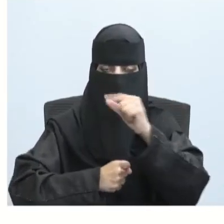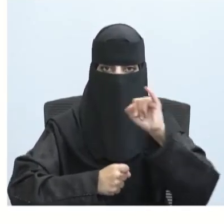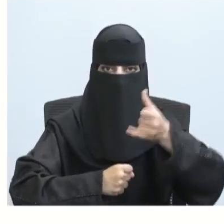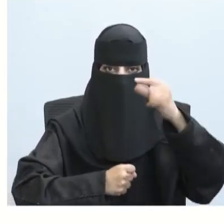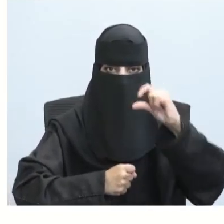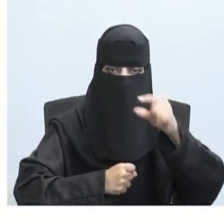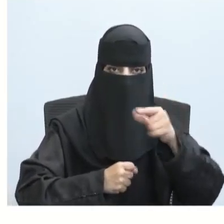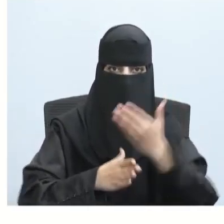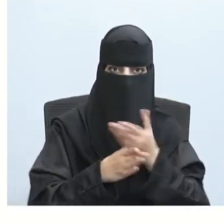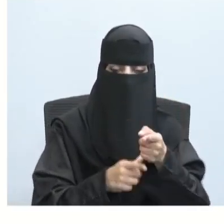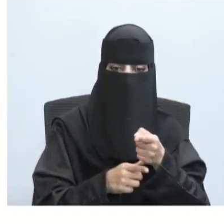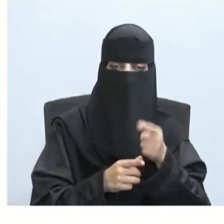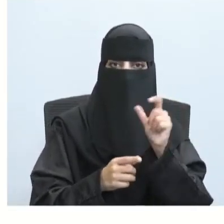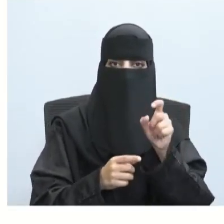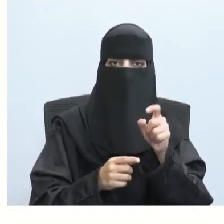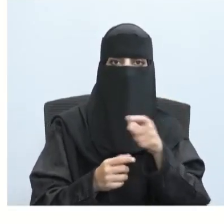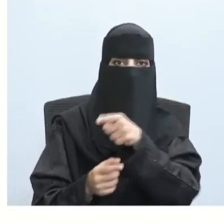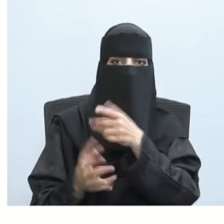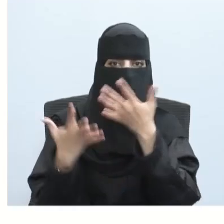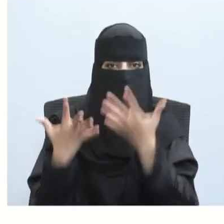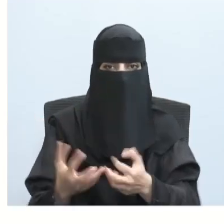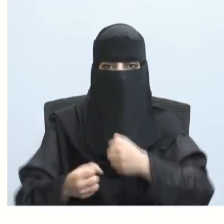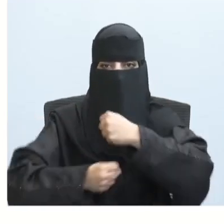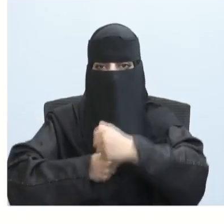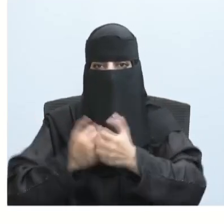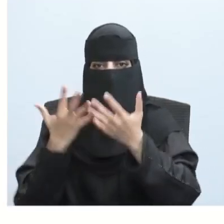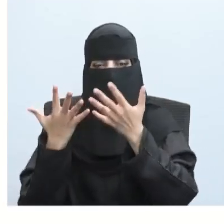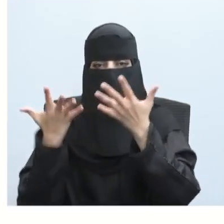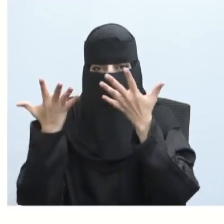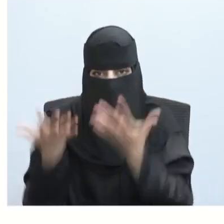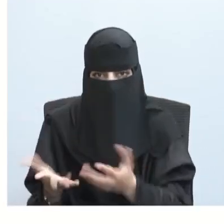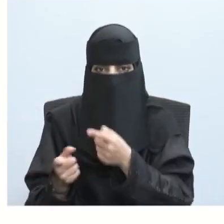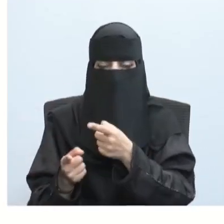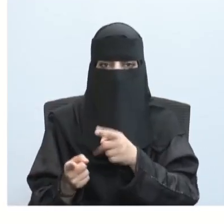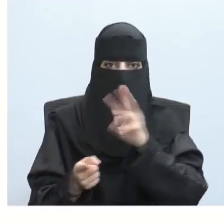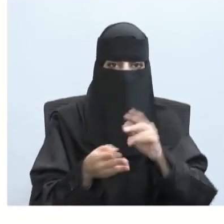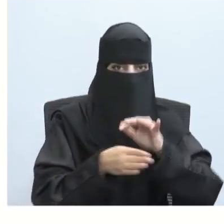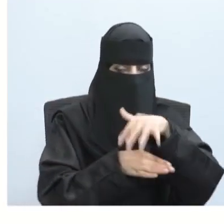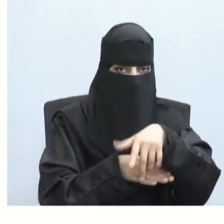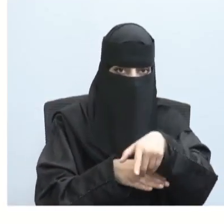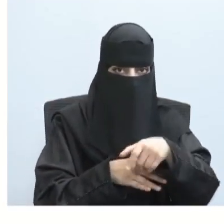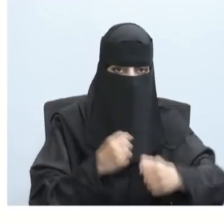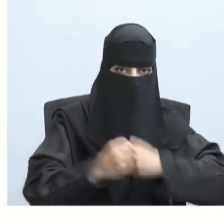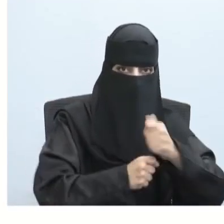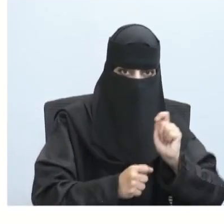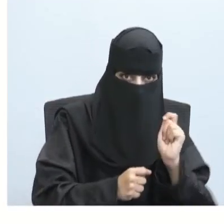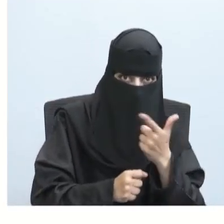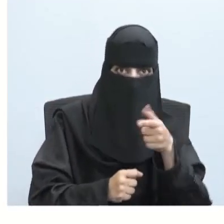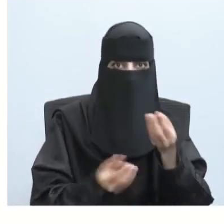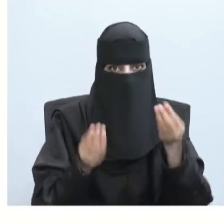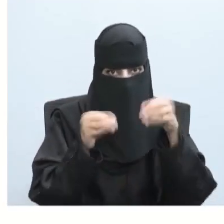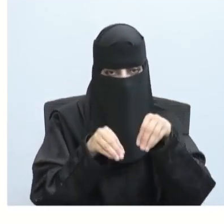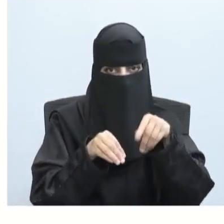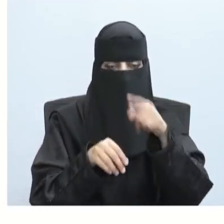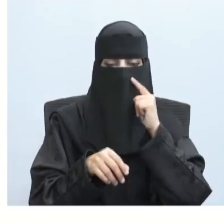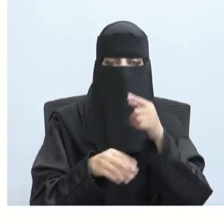الصلبه تكون بطيئه جدا نظرا للتقارب الجزيئات بينما في الحاله السائله تكون اكثر سرعه